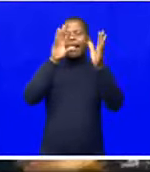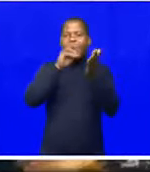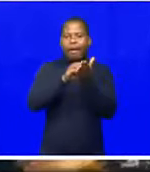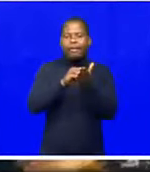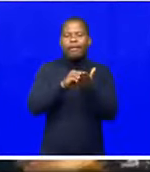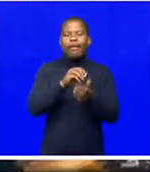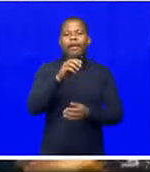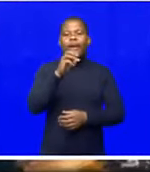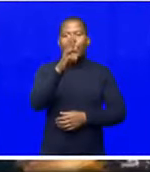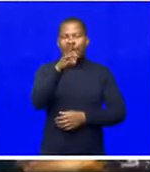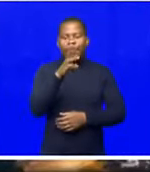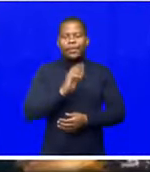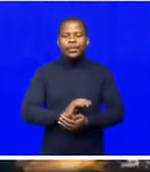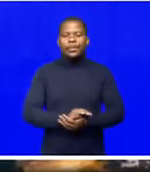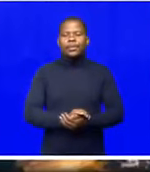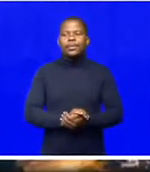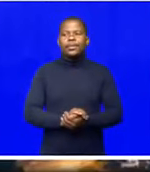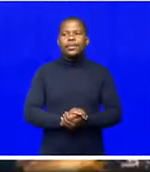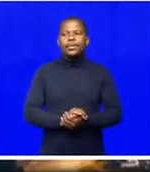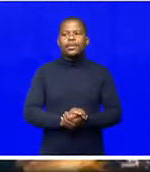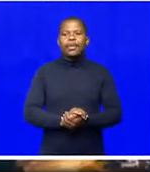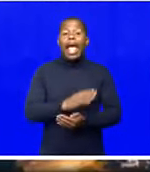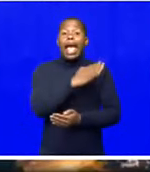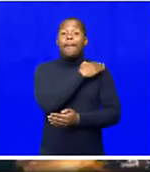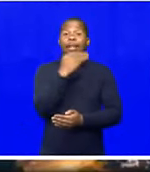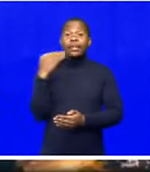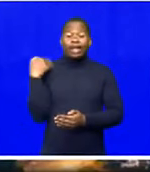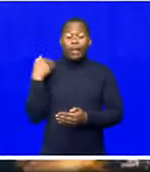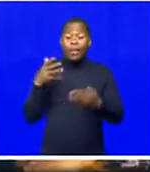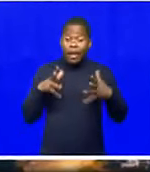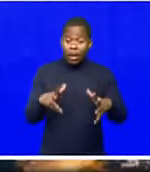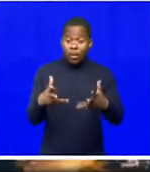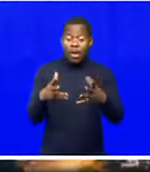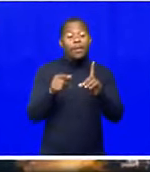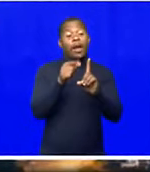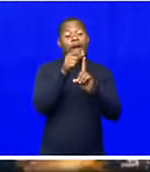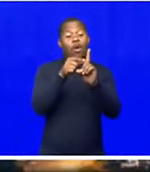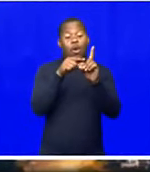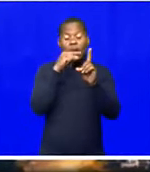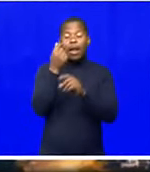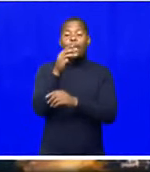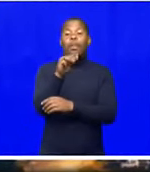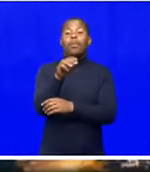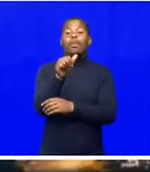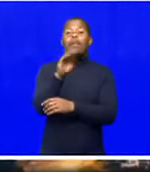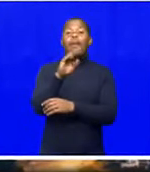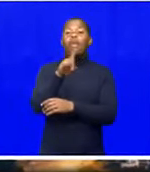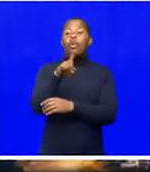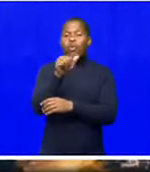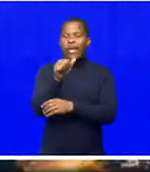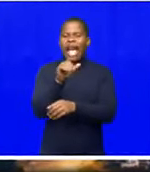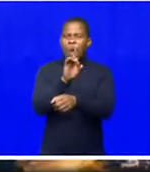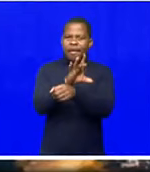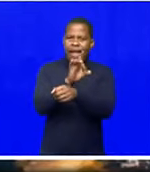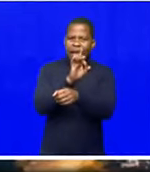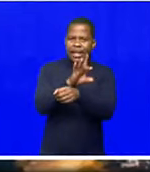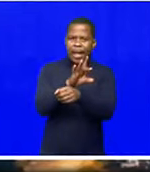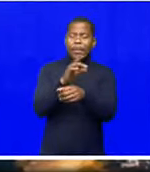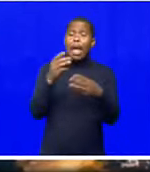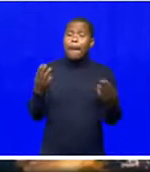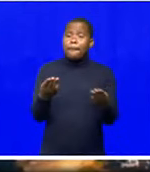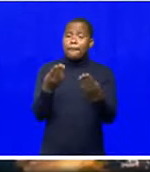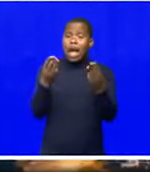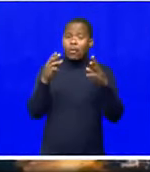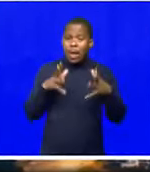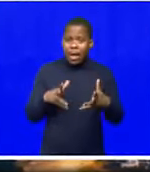Ndondoze. Induna yeltiko letekulima Jablan Mabuza ikhuthaza abalimi ukuthi bakhulumisane nemiphakathi